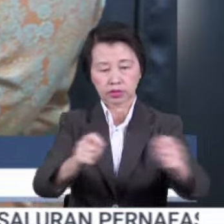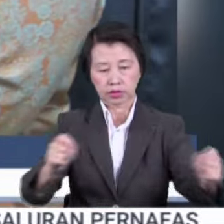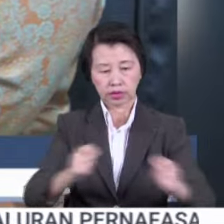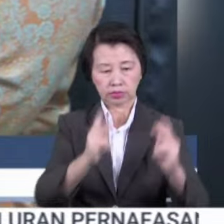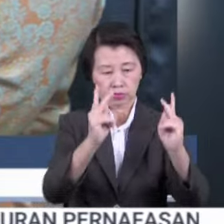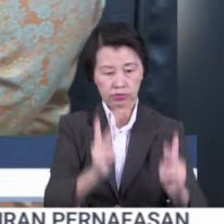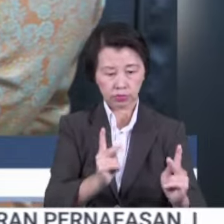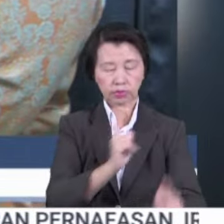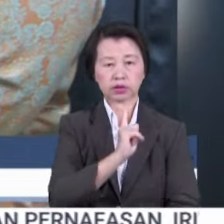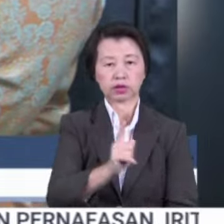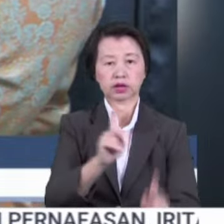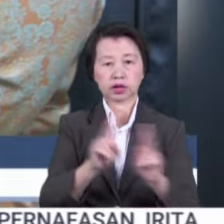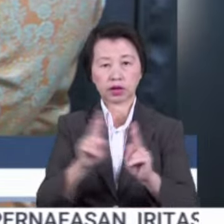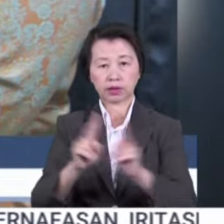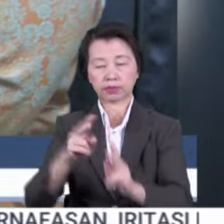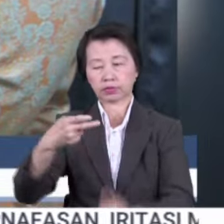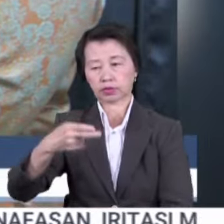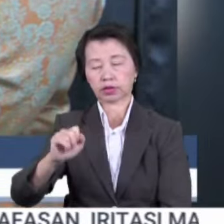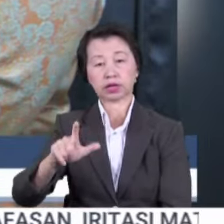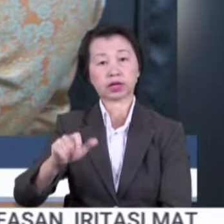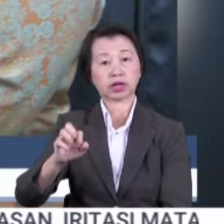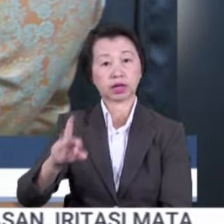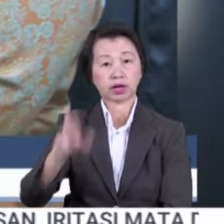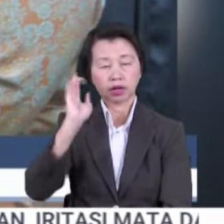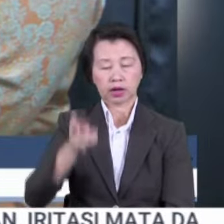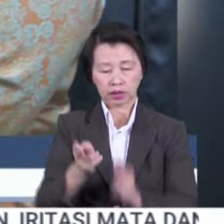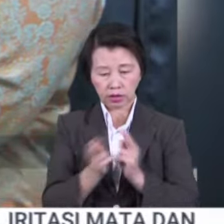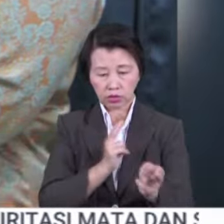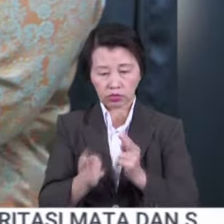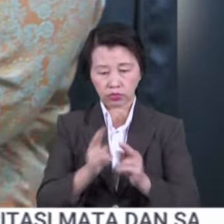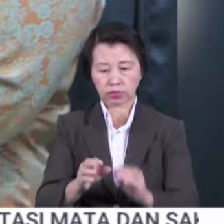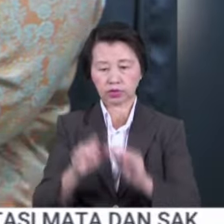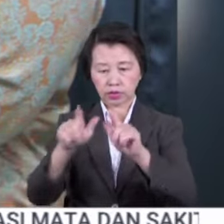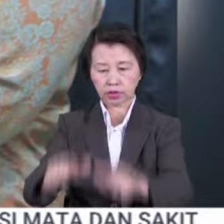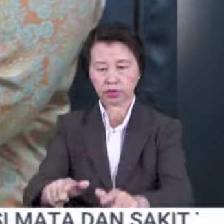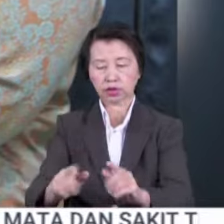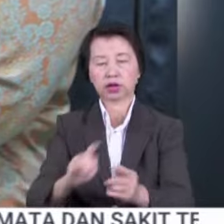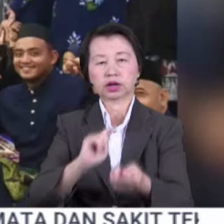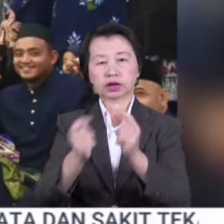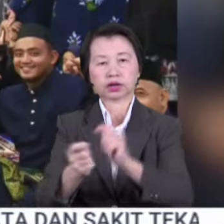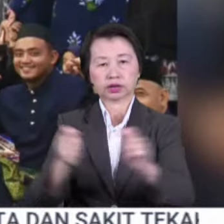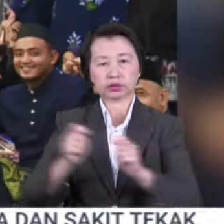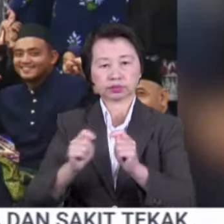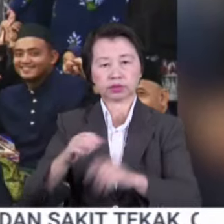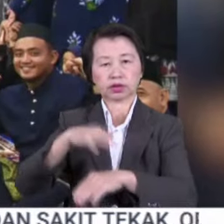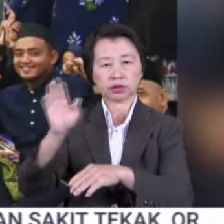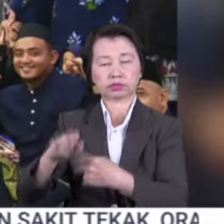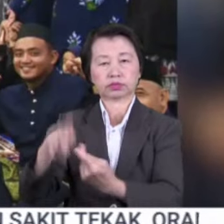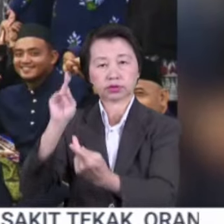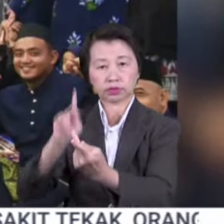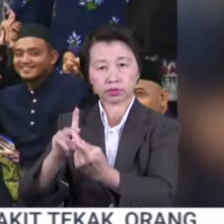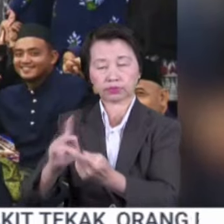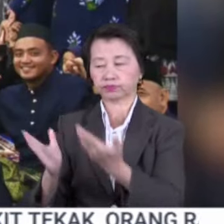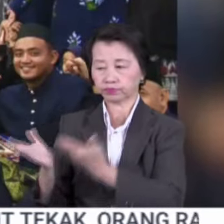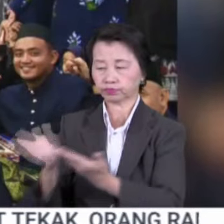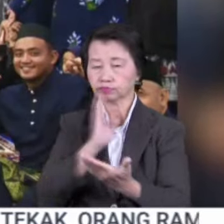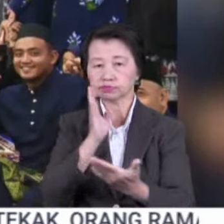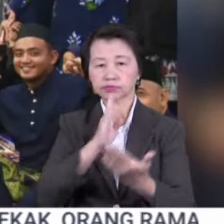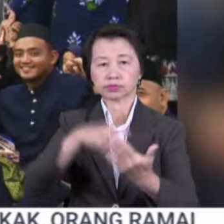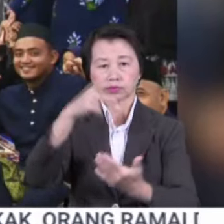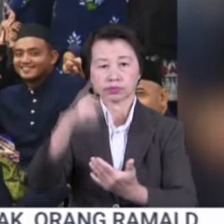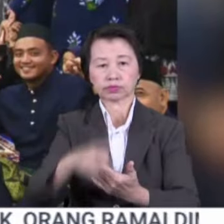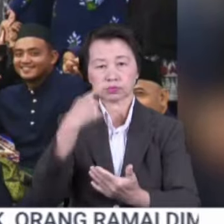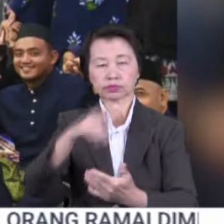perkuburan Islam Kampung Hilir resmi aman akan diusahakan untuk ditempatkan ke lokasi yang lebih sesuai beliau menambah Project